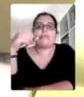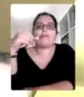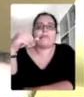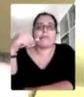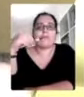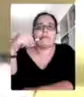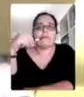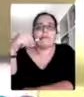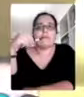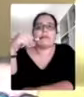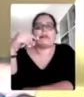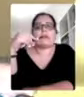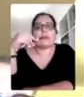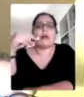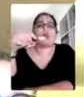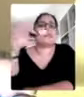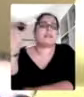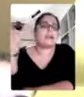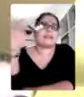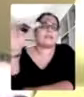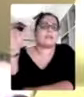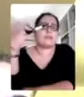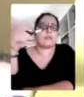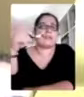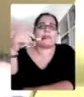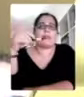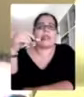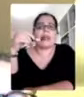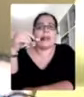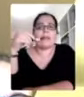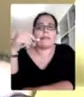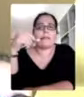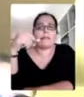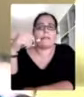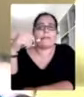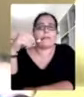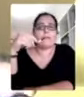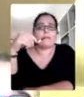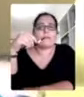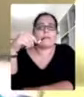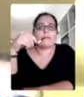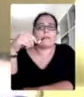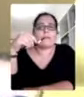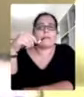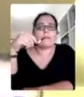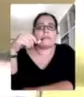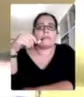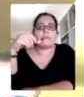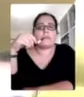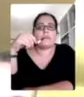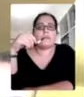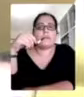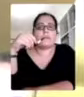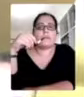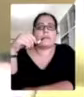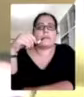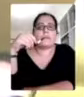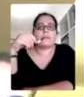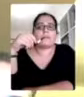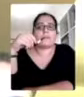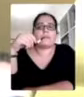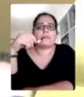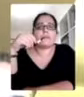var. 25-30 dolarlıklarını da gördüm ama Onları kastetmiyorum zaten. anladım. Bir bilgim şeydi ben hiç kullanmadım.